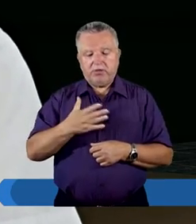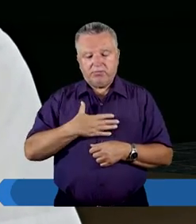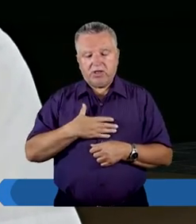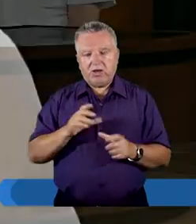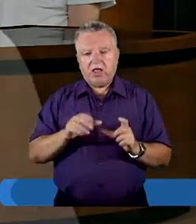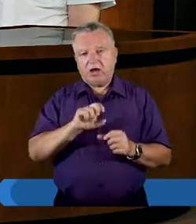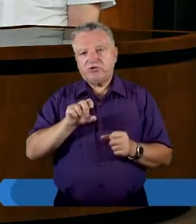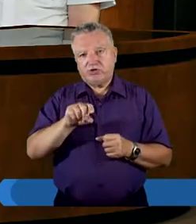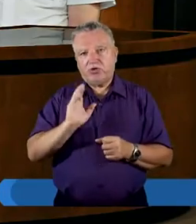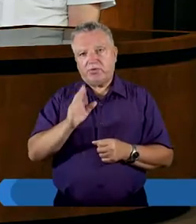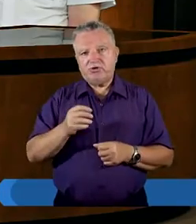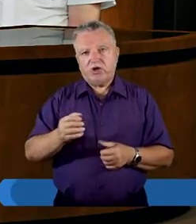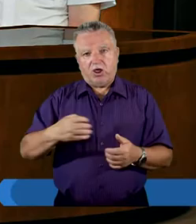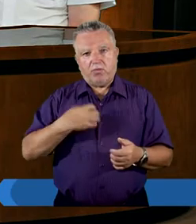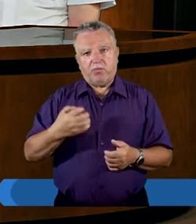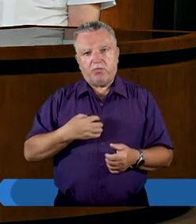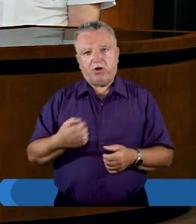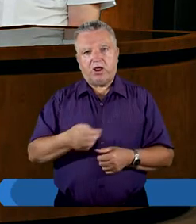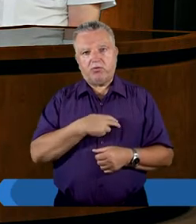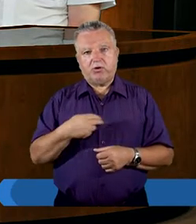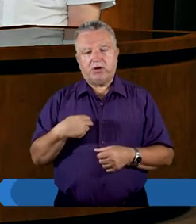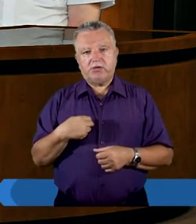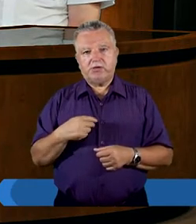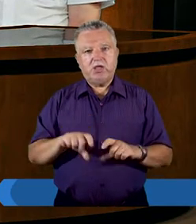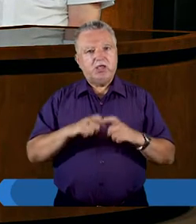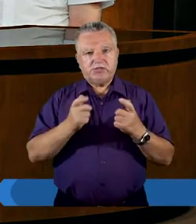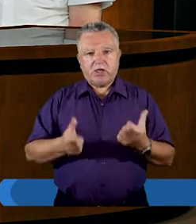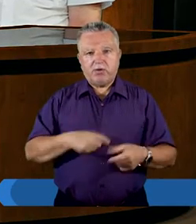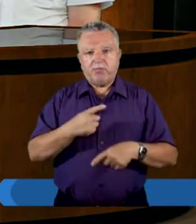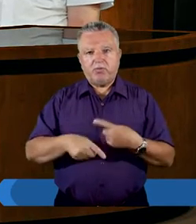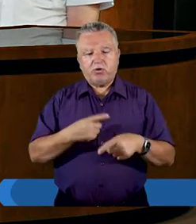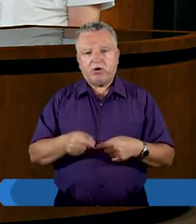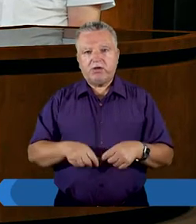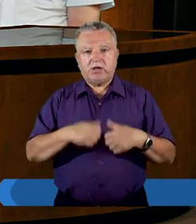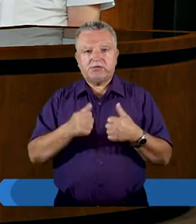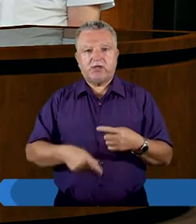tym. Całe pokolenia stały przed podobnymi